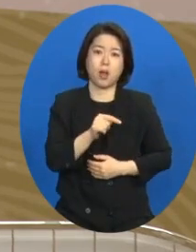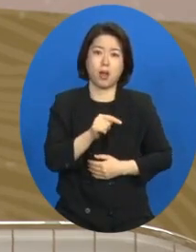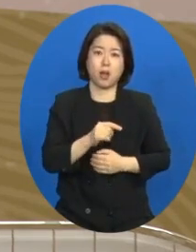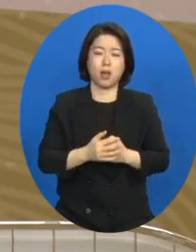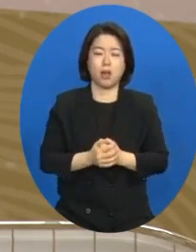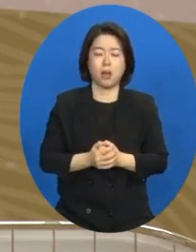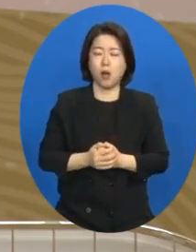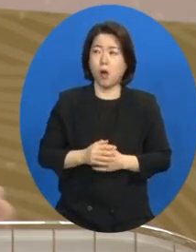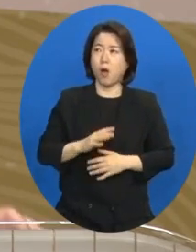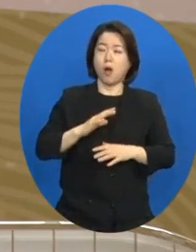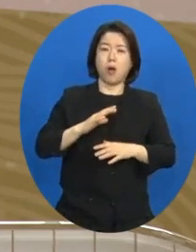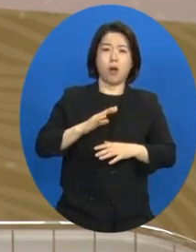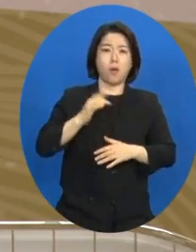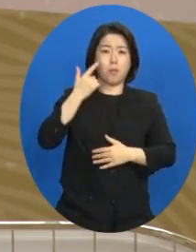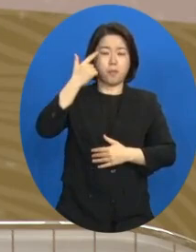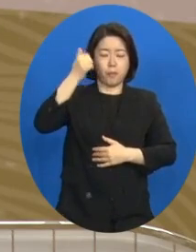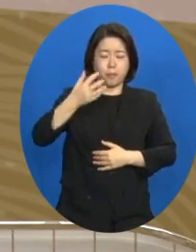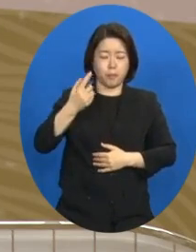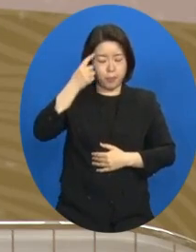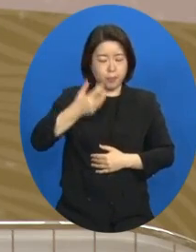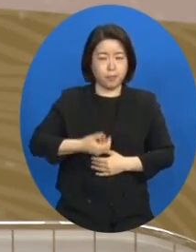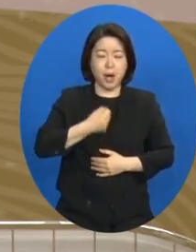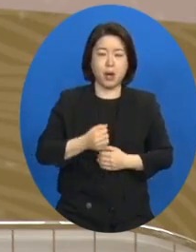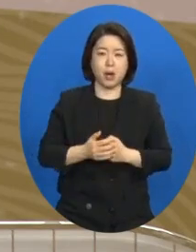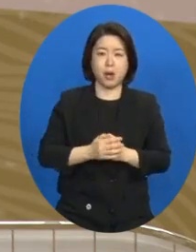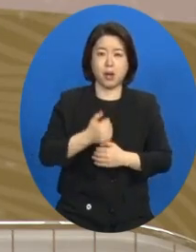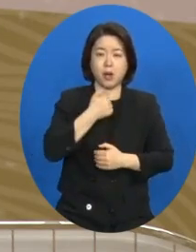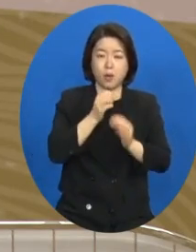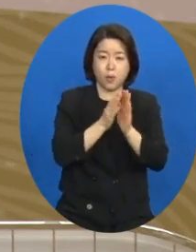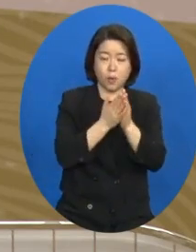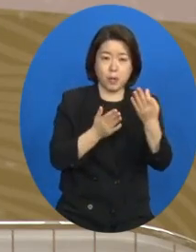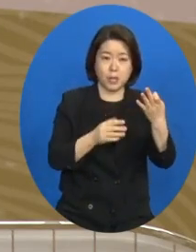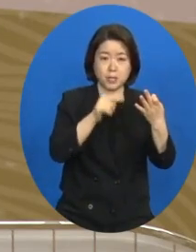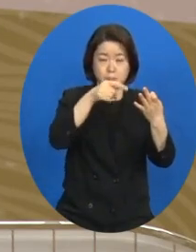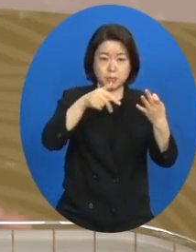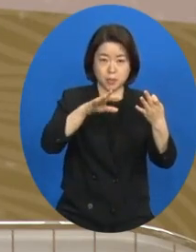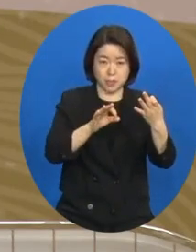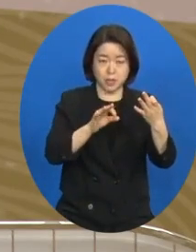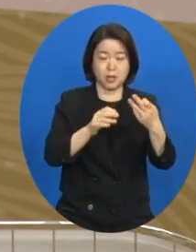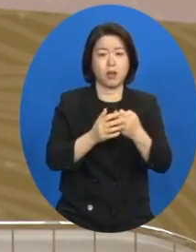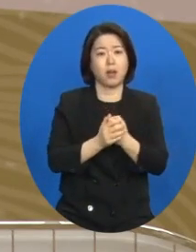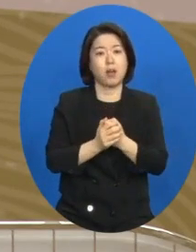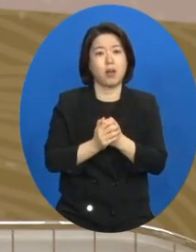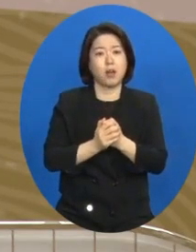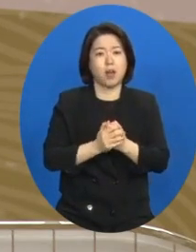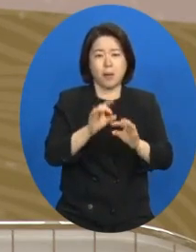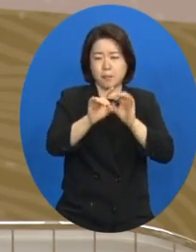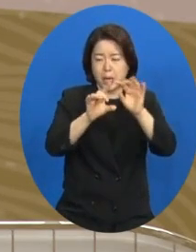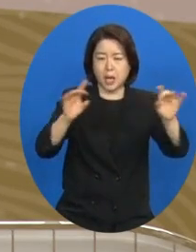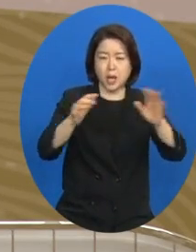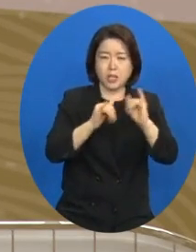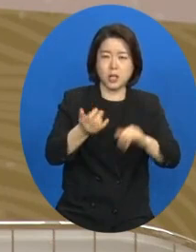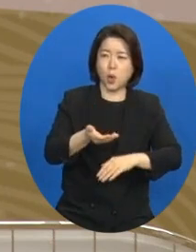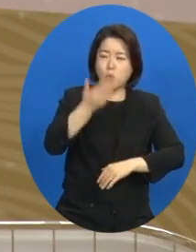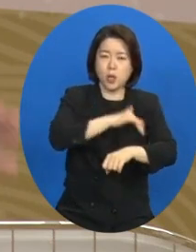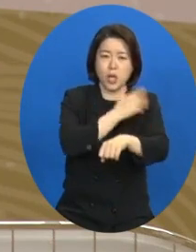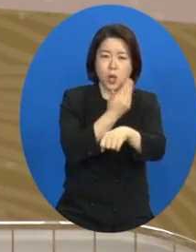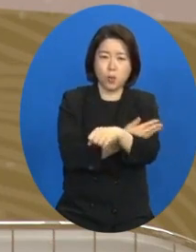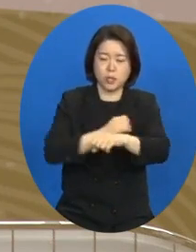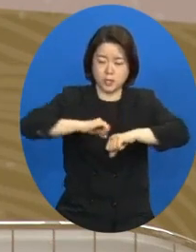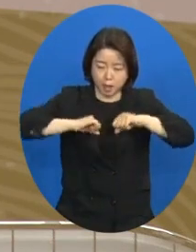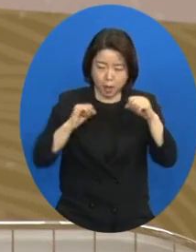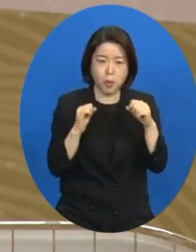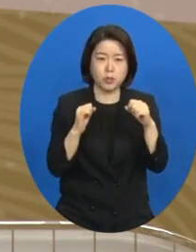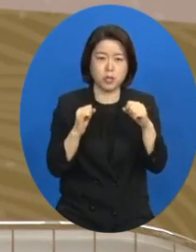목사님이 엄청 충격을 받았어요 로마서 13장 1절에 각 사람은 위에 있는 권세에 들에게 굴복 알아 권세는